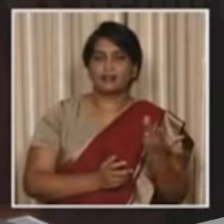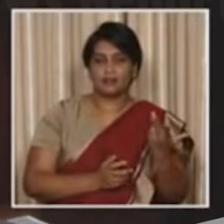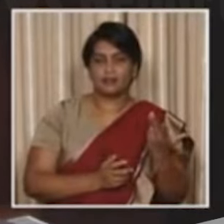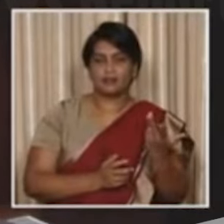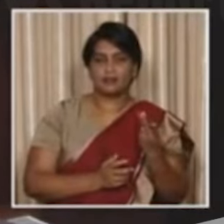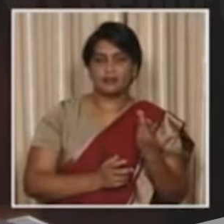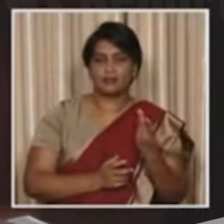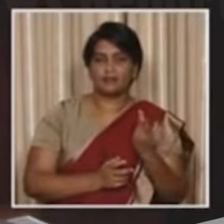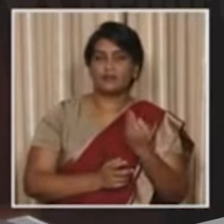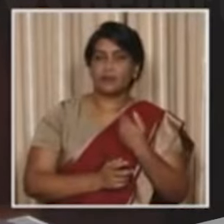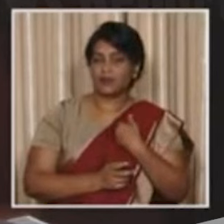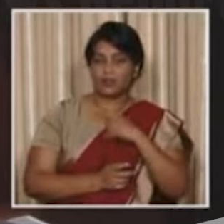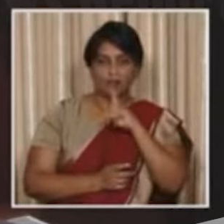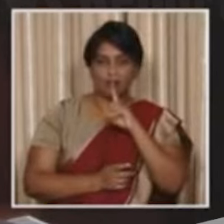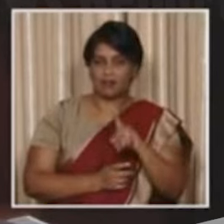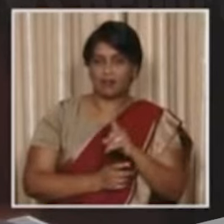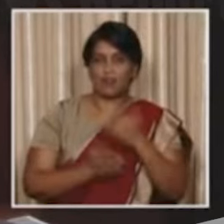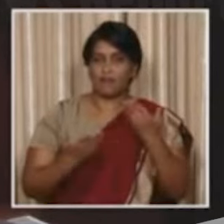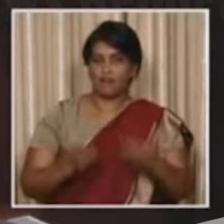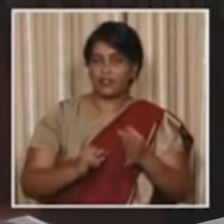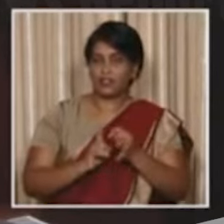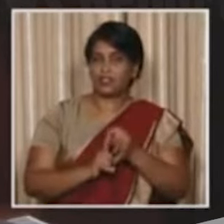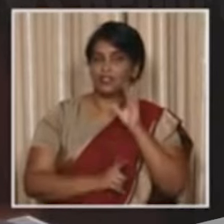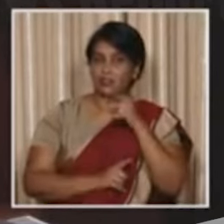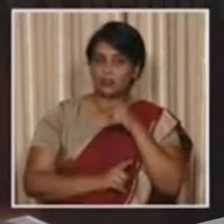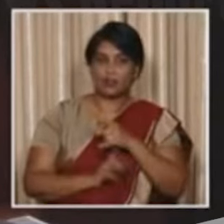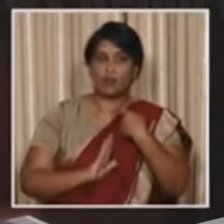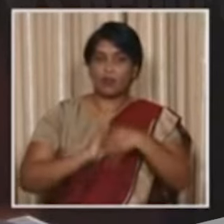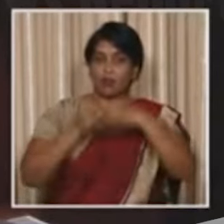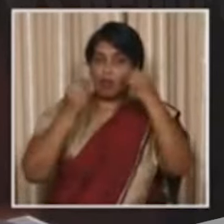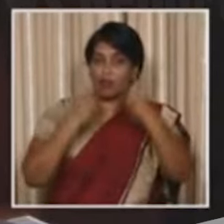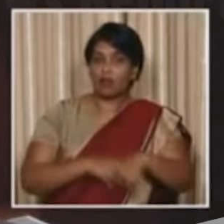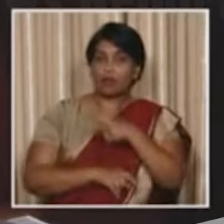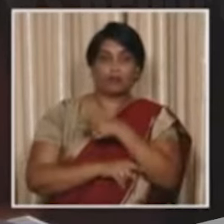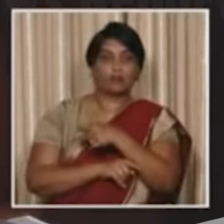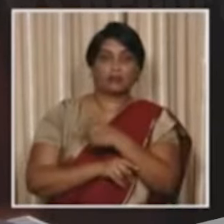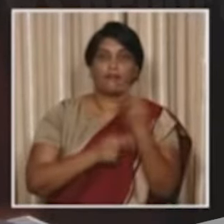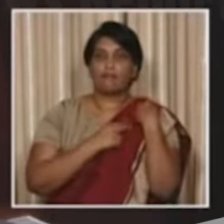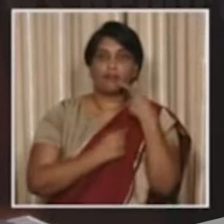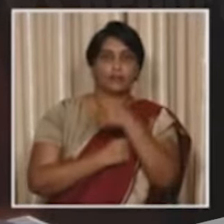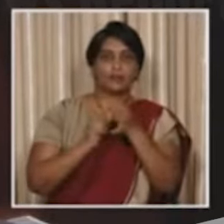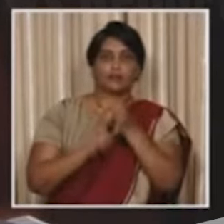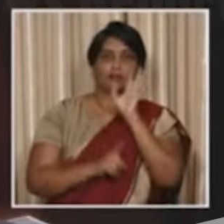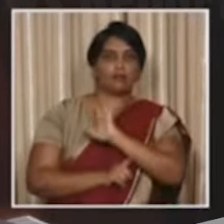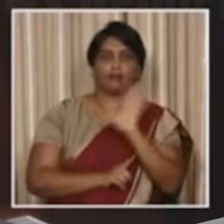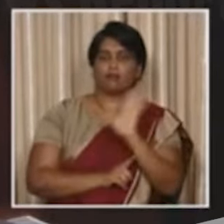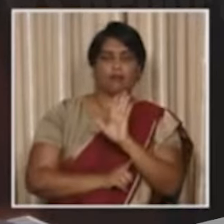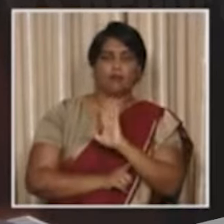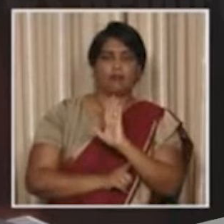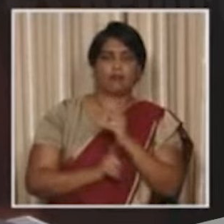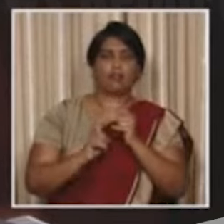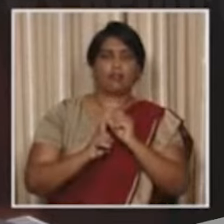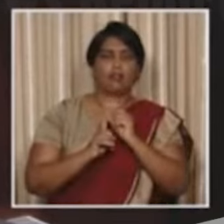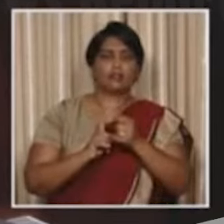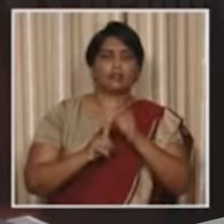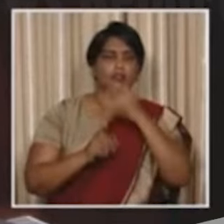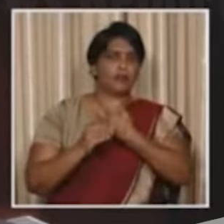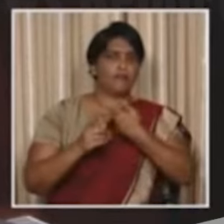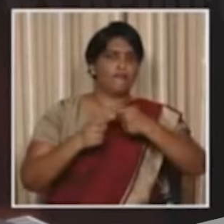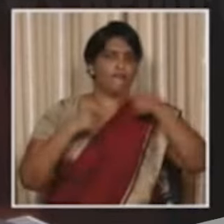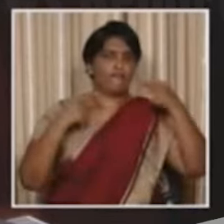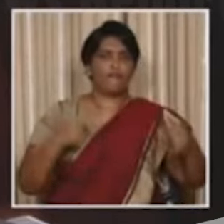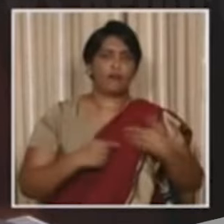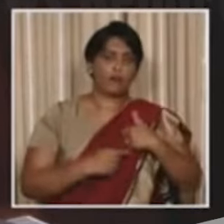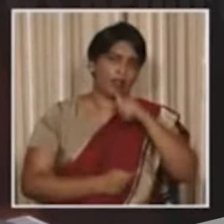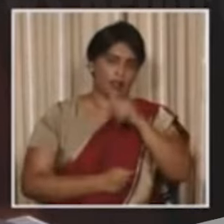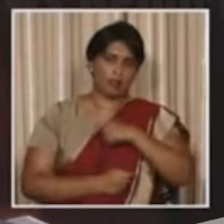නිසා මම කියන්නේ මේ වර්තමාන ජනාධිපතිවරයා රට බංකොලොත් කරන්නට වග කියනවායි කියලා. මොකද එතුමා මේ හිටියේ විපක්ෂය. එතකොට ඒක අපි